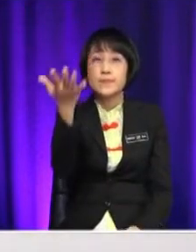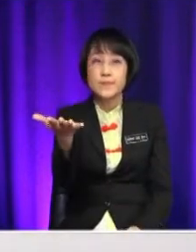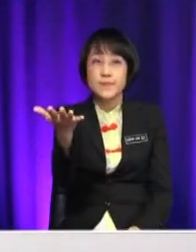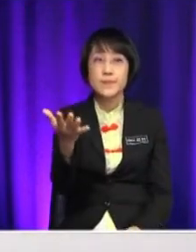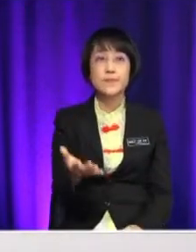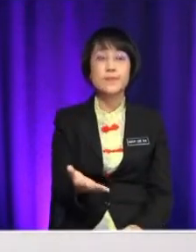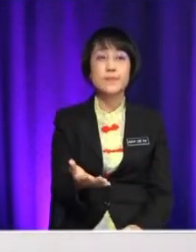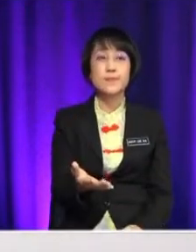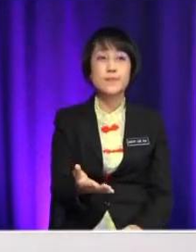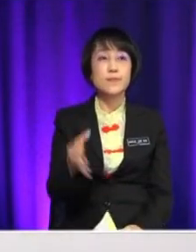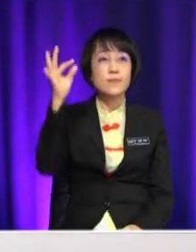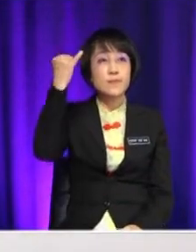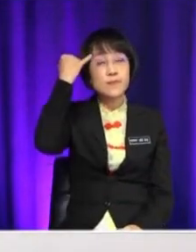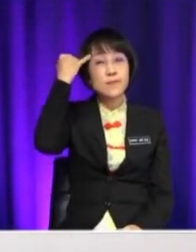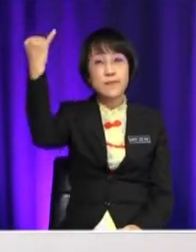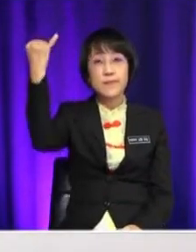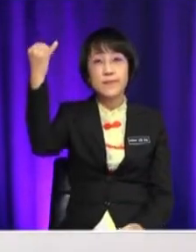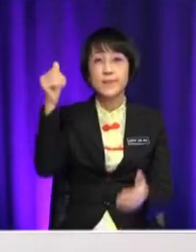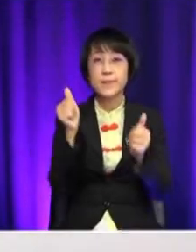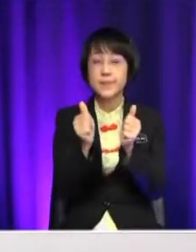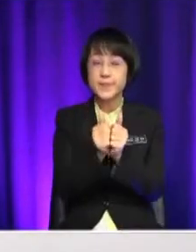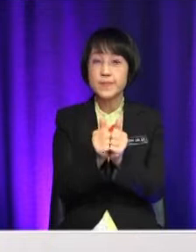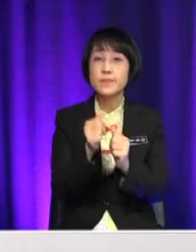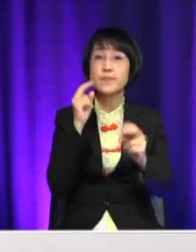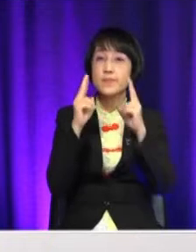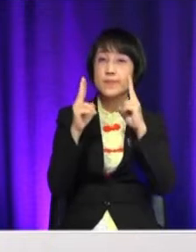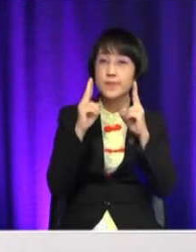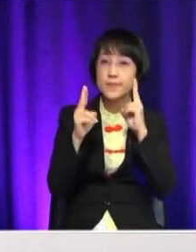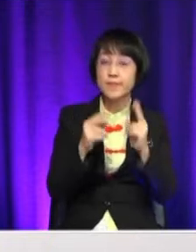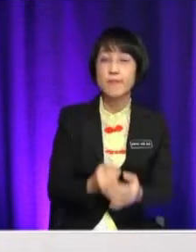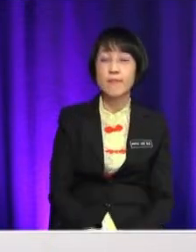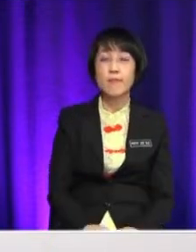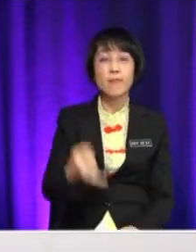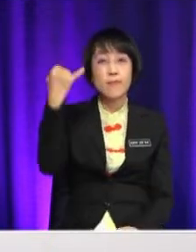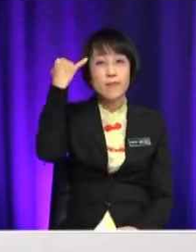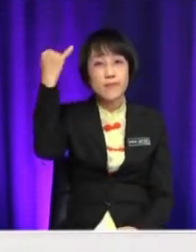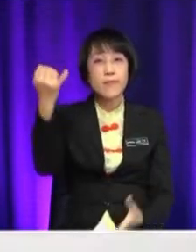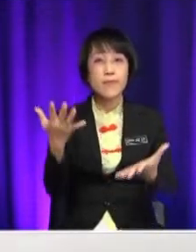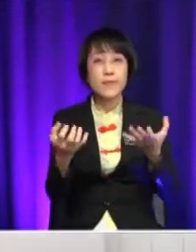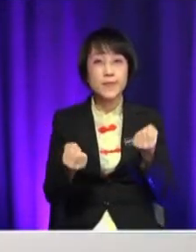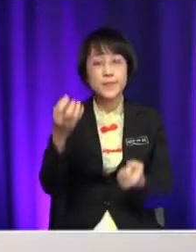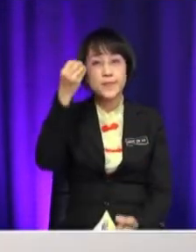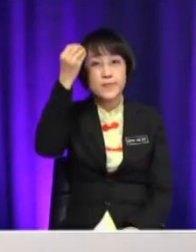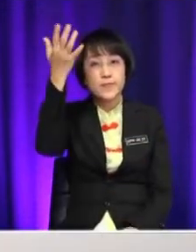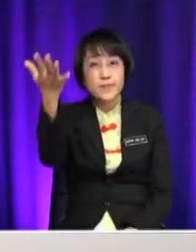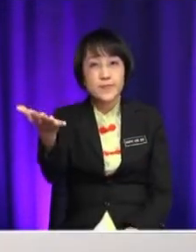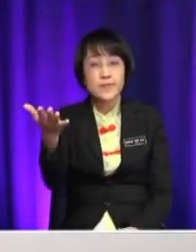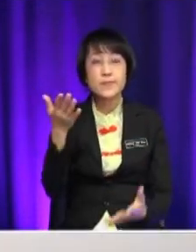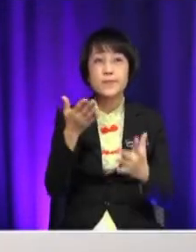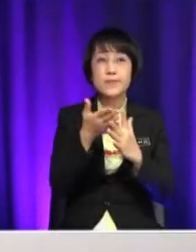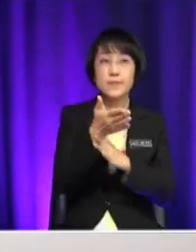mengekspresikan buah fikiran dengan pengucapan. Maknanya idea yang nak disampaikan itu disampaikan